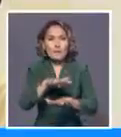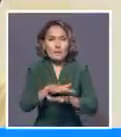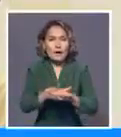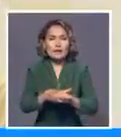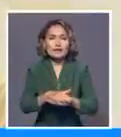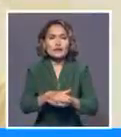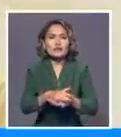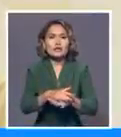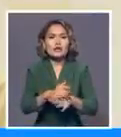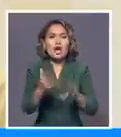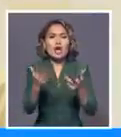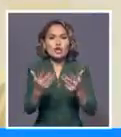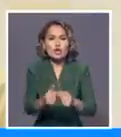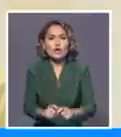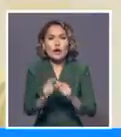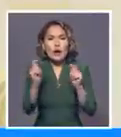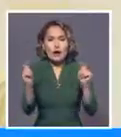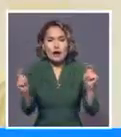бұның айырмашылығы, бұл жерде